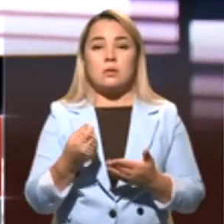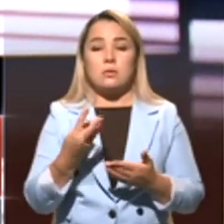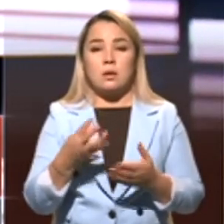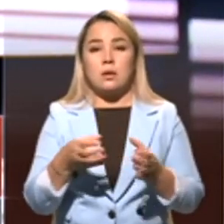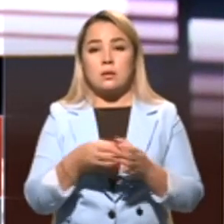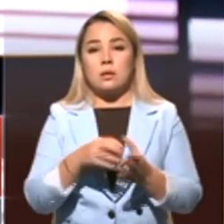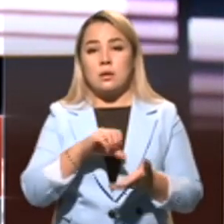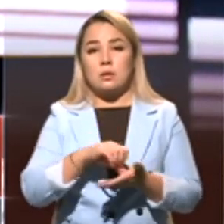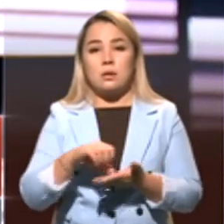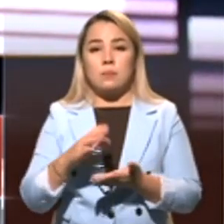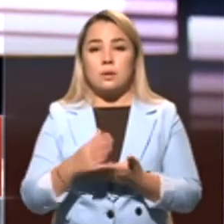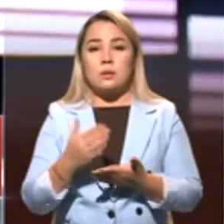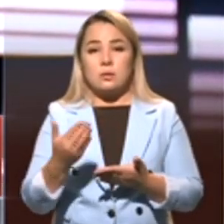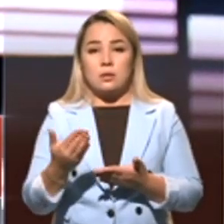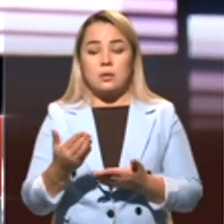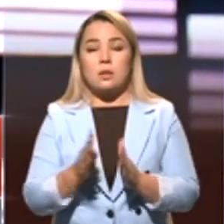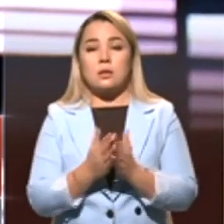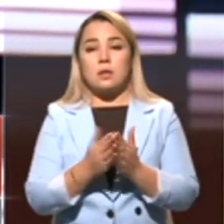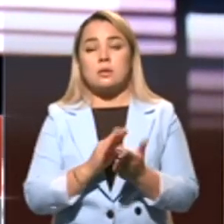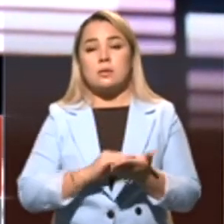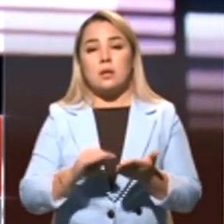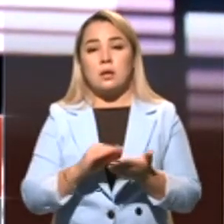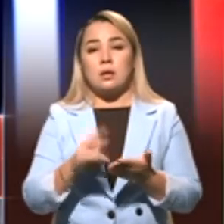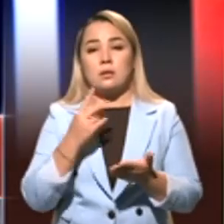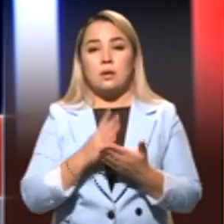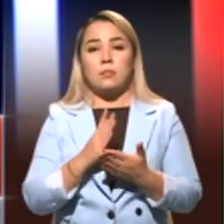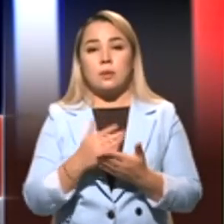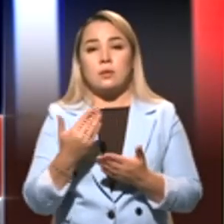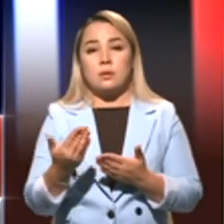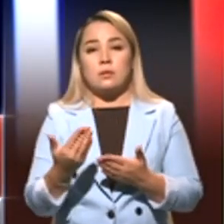Huntington bir kitaptarında jazadı o.